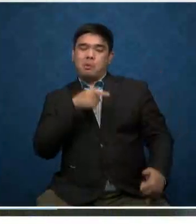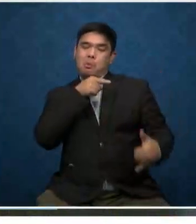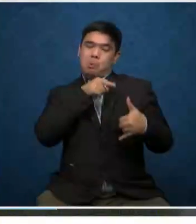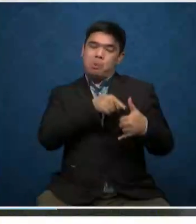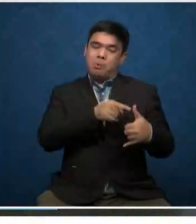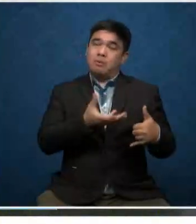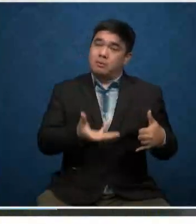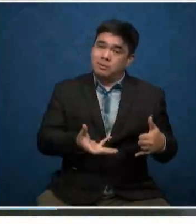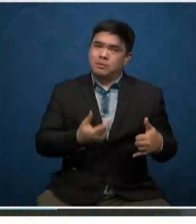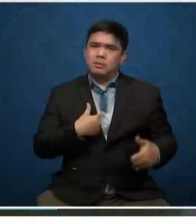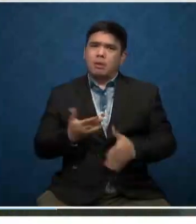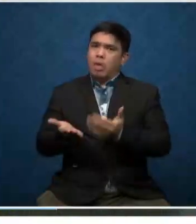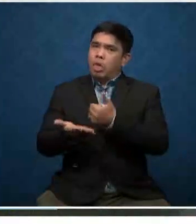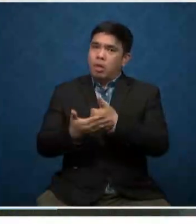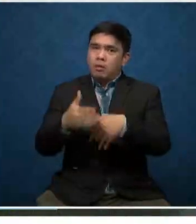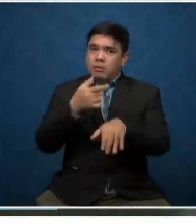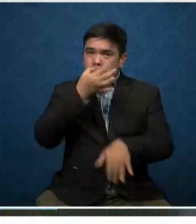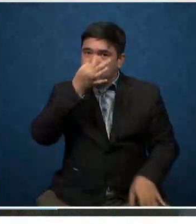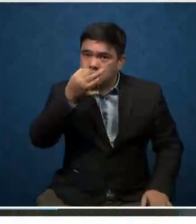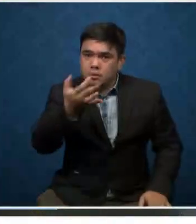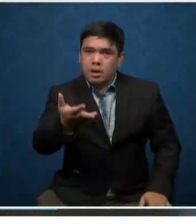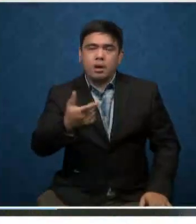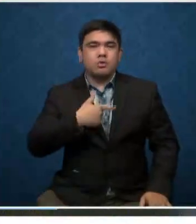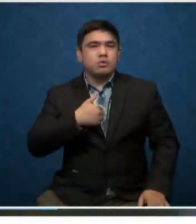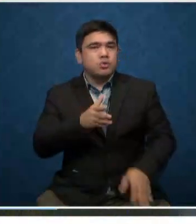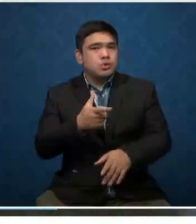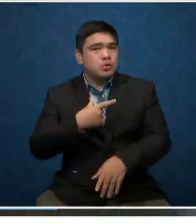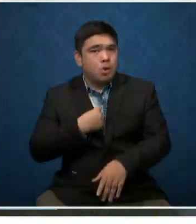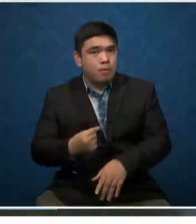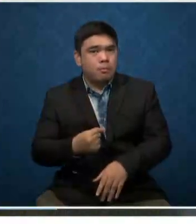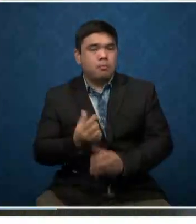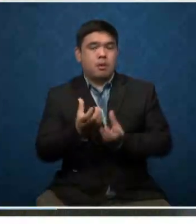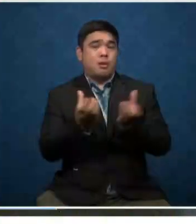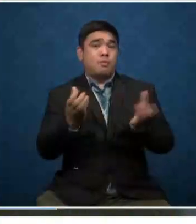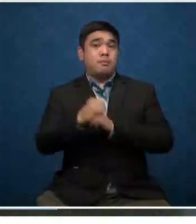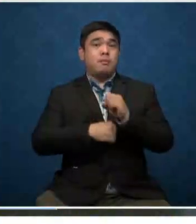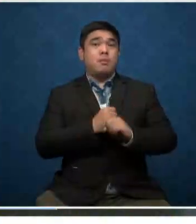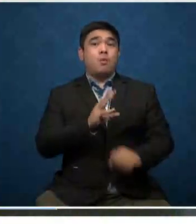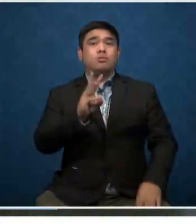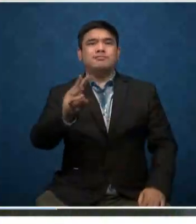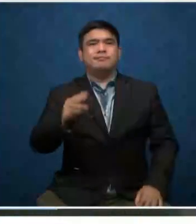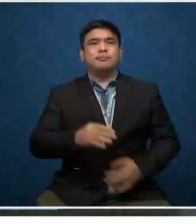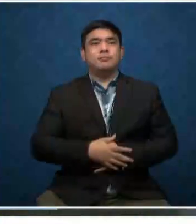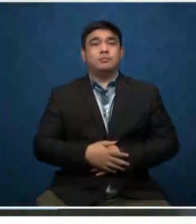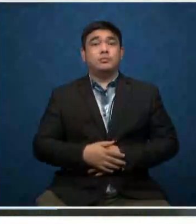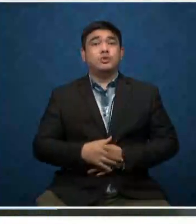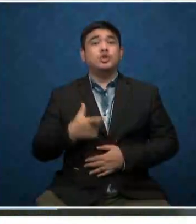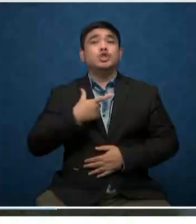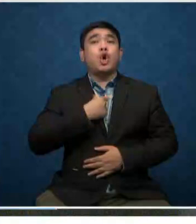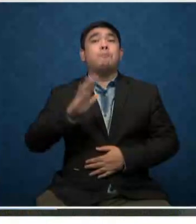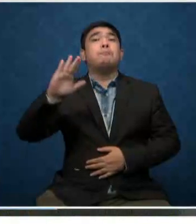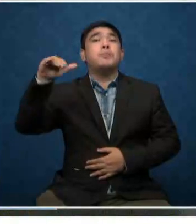มีการชักจูงให้เห็นชอบกับรัฐธรรมนูญปี60ให้เห็นชอบไปก่อน